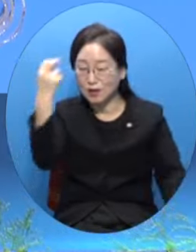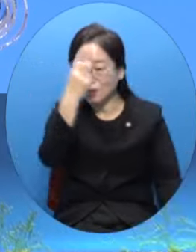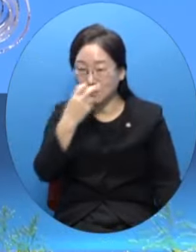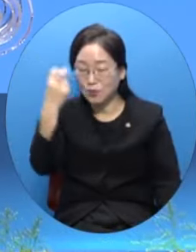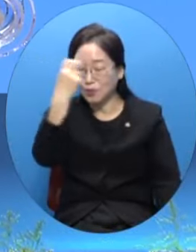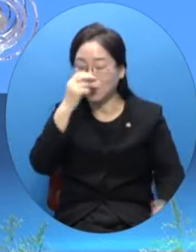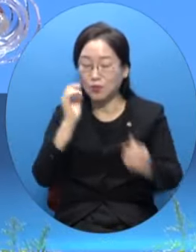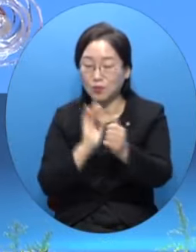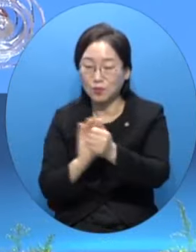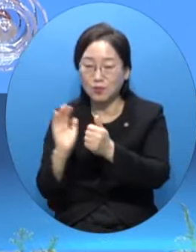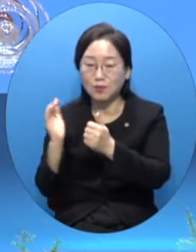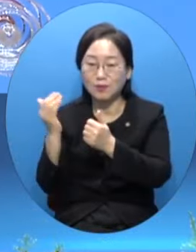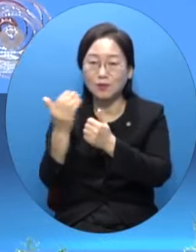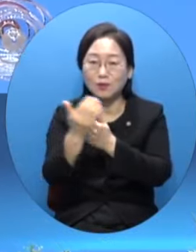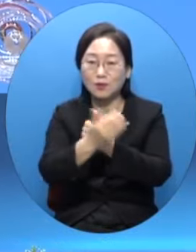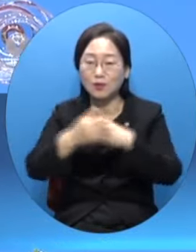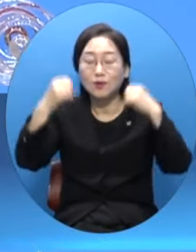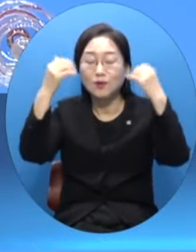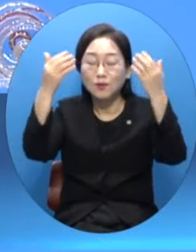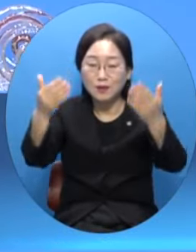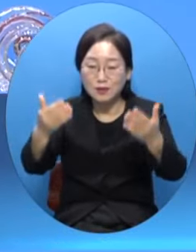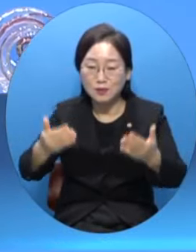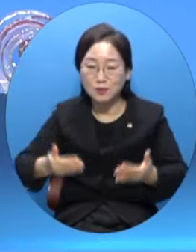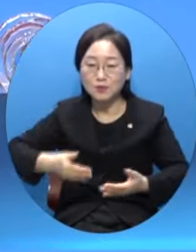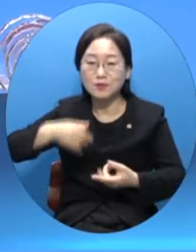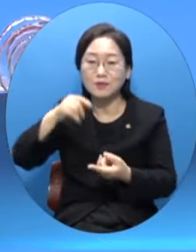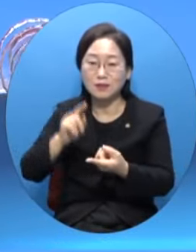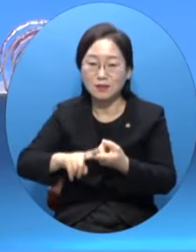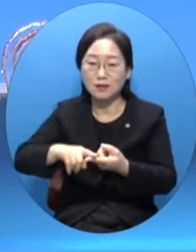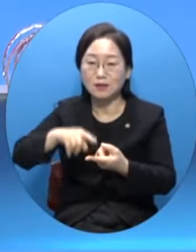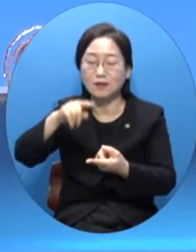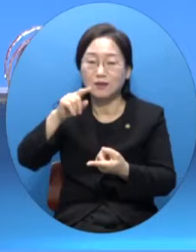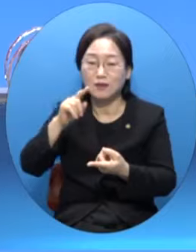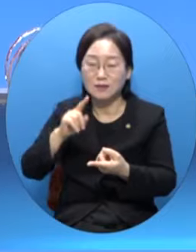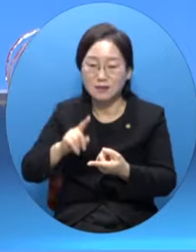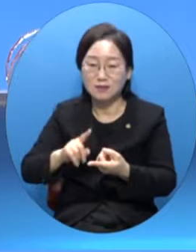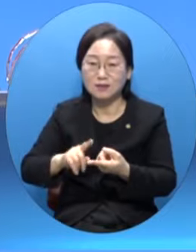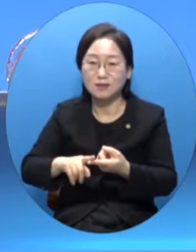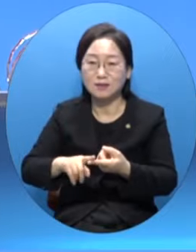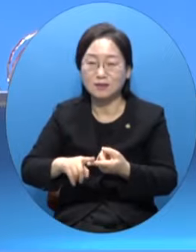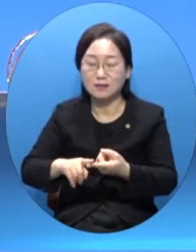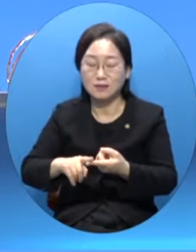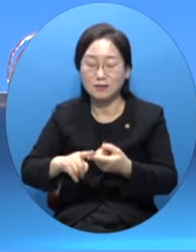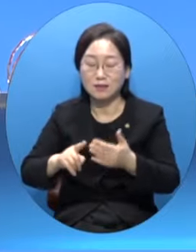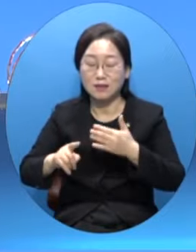늘 보호해 주실 것을